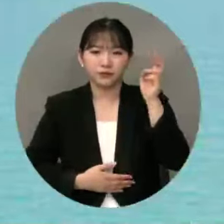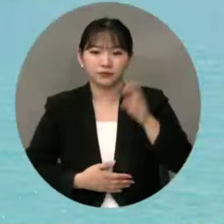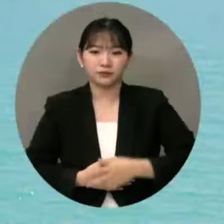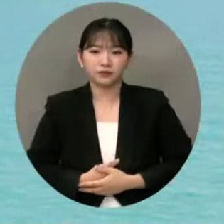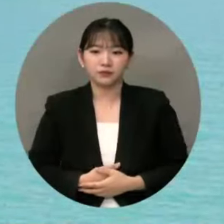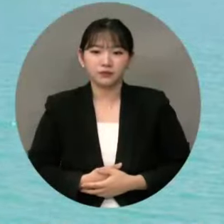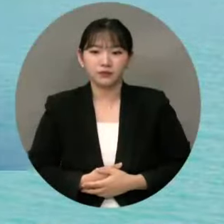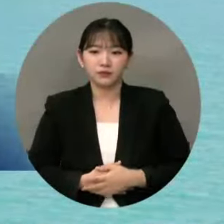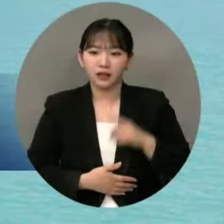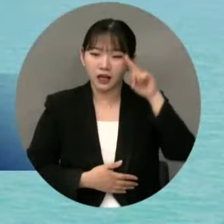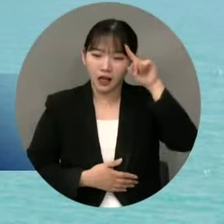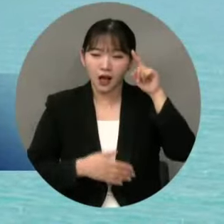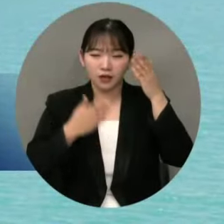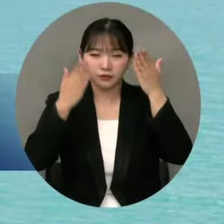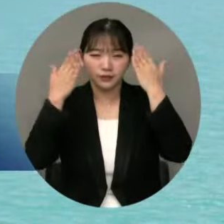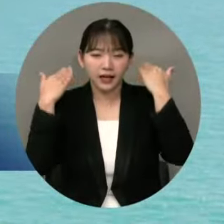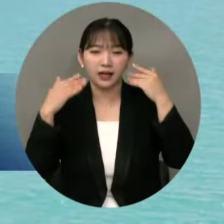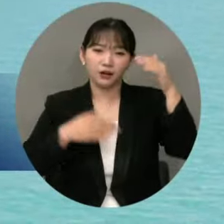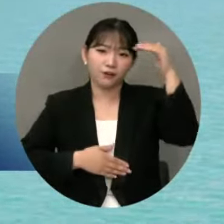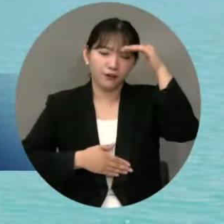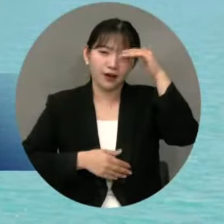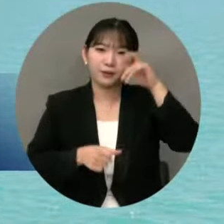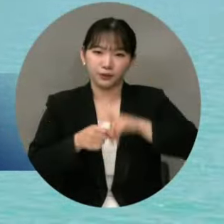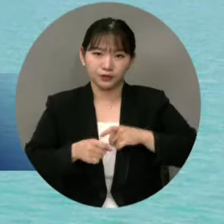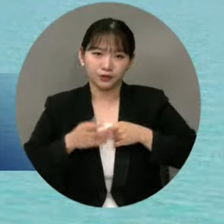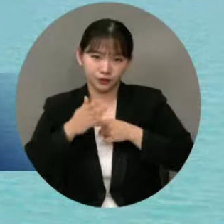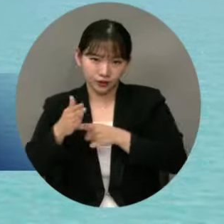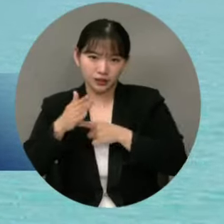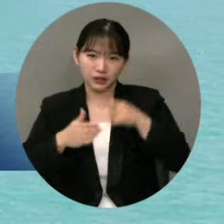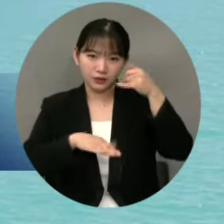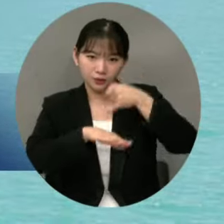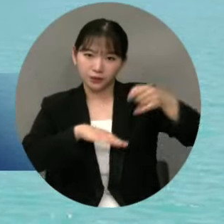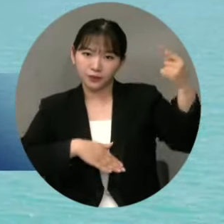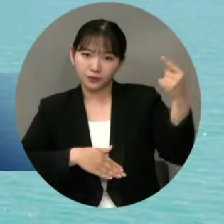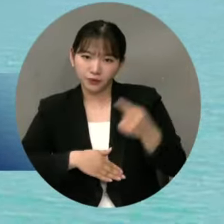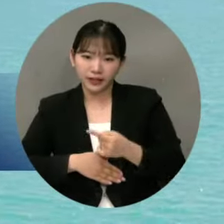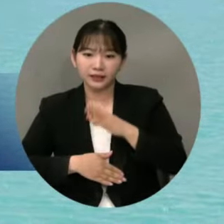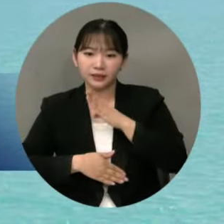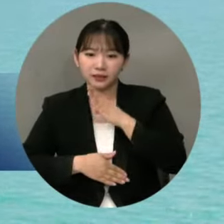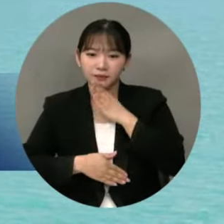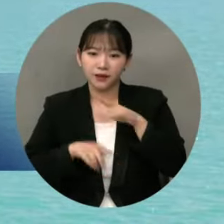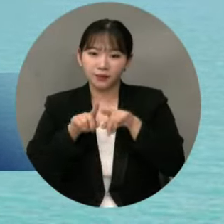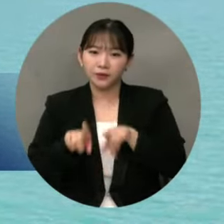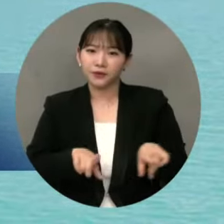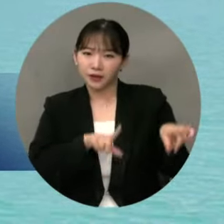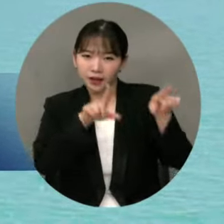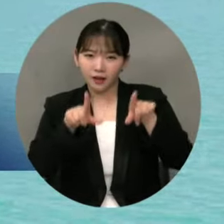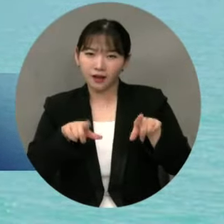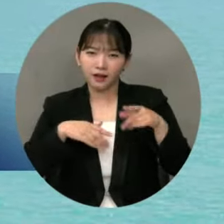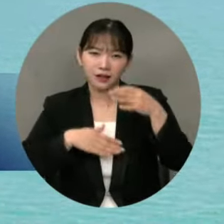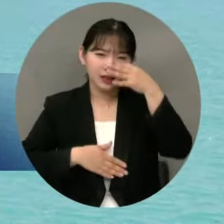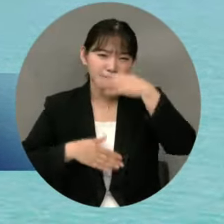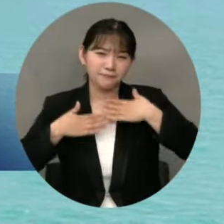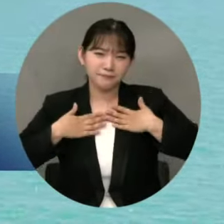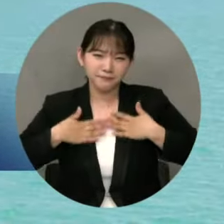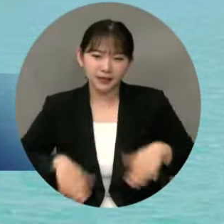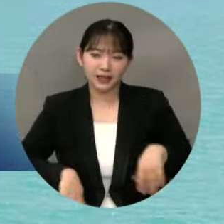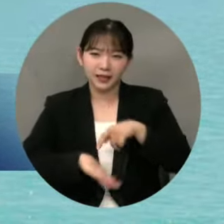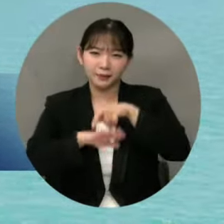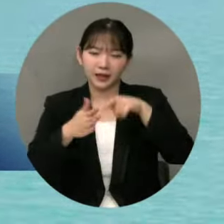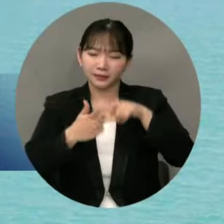치 관광을 추진하고 있는데요 에 오셔서 정말 일상속에 지친 마음을